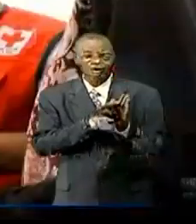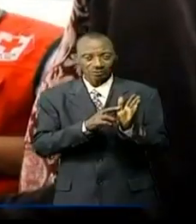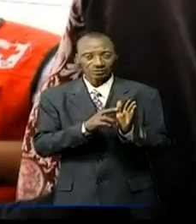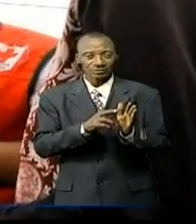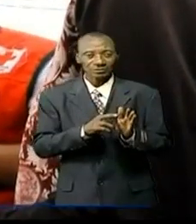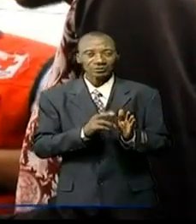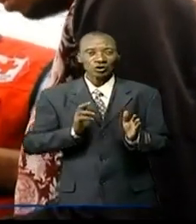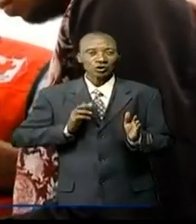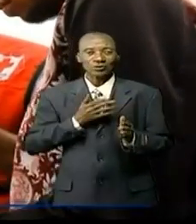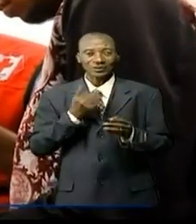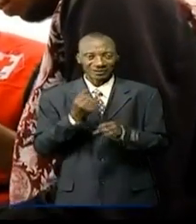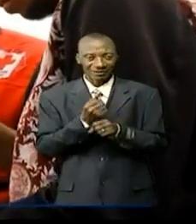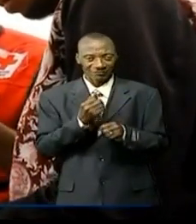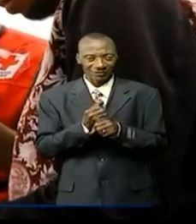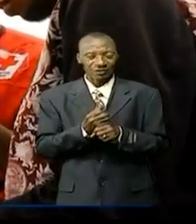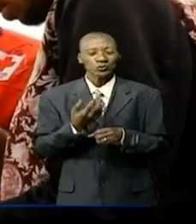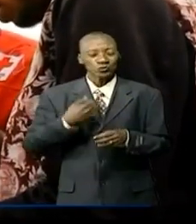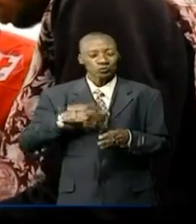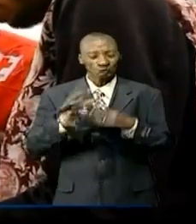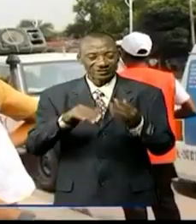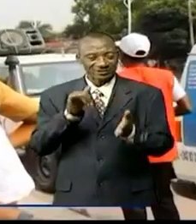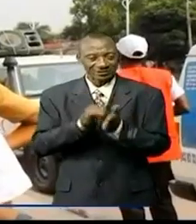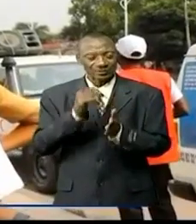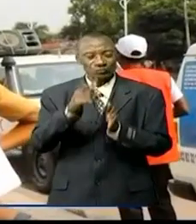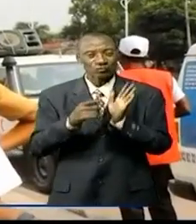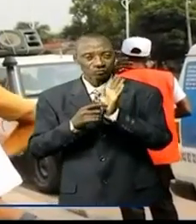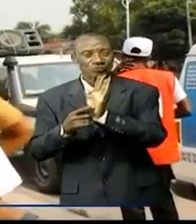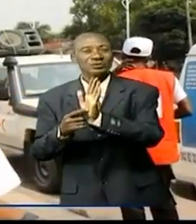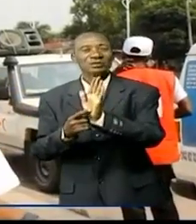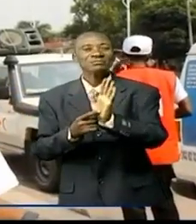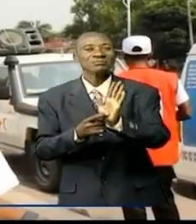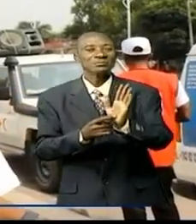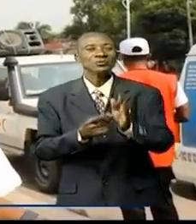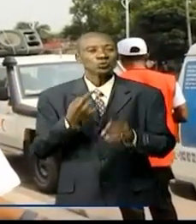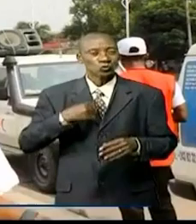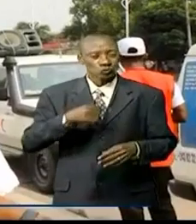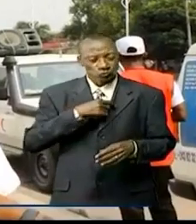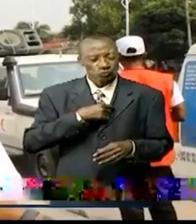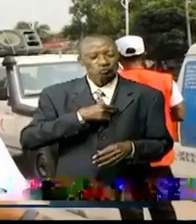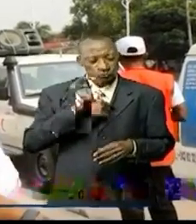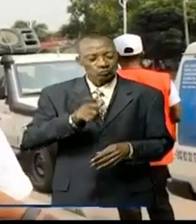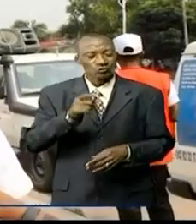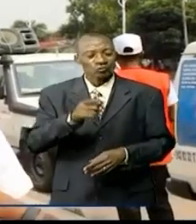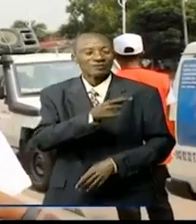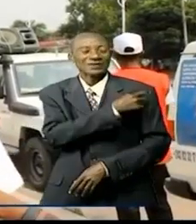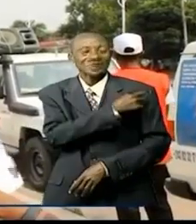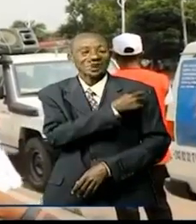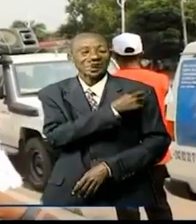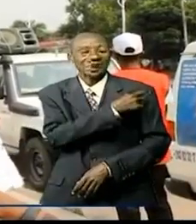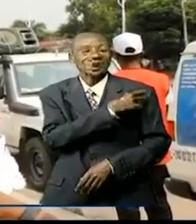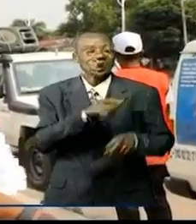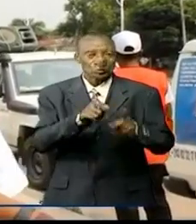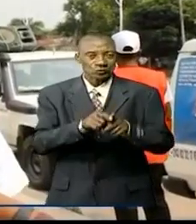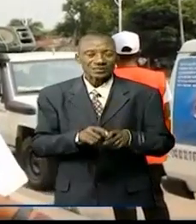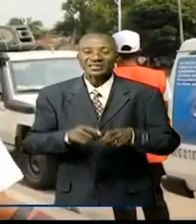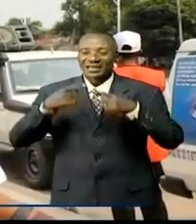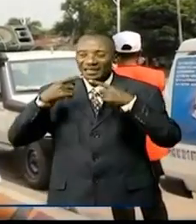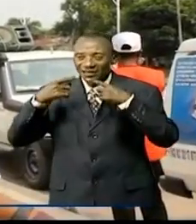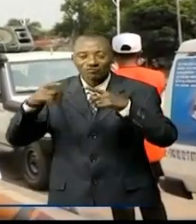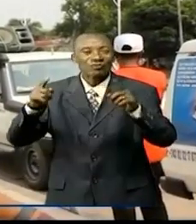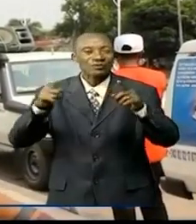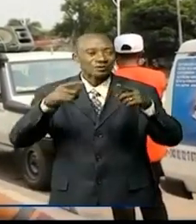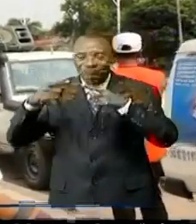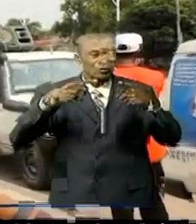cette activité. Nous n'étions pas là pour obliger aux gens de se faire vacciner, non. Notre rôle, c'était de donner des informations et